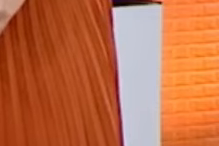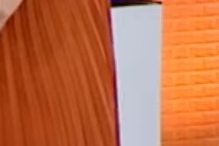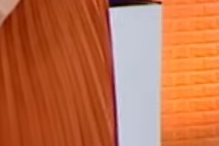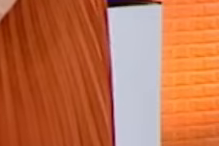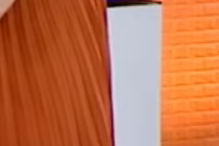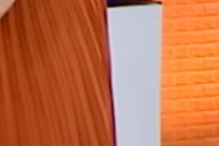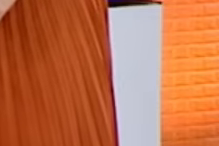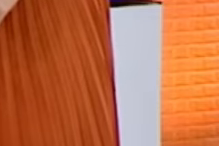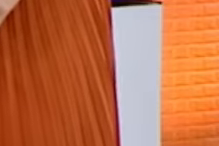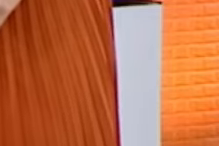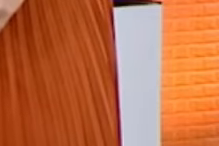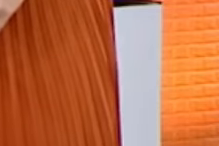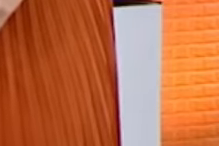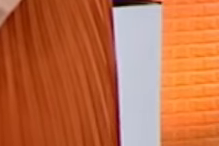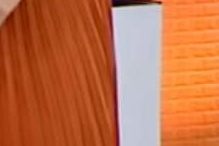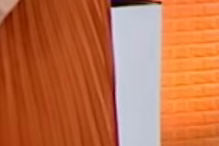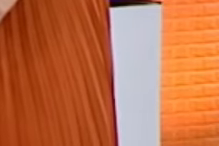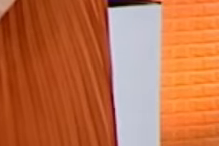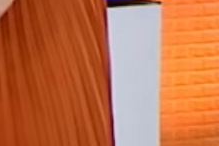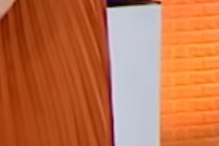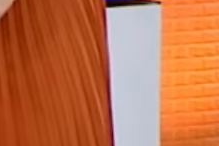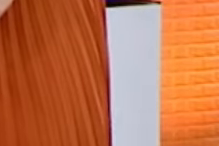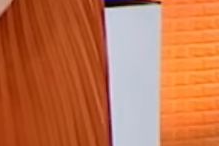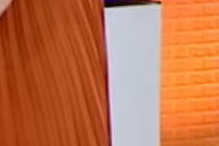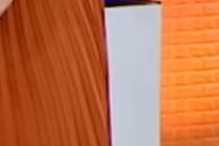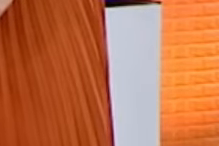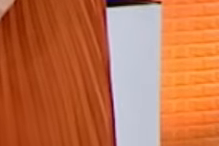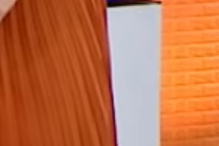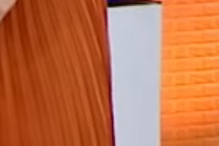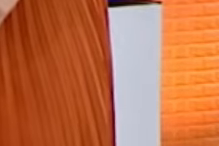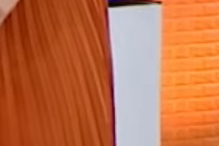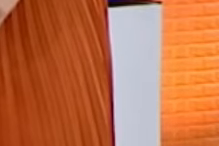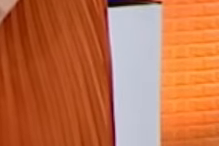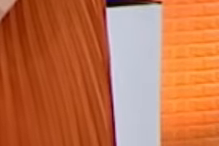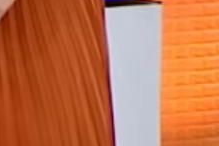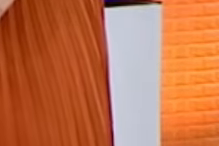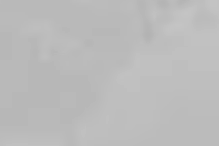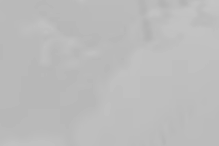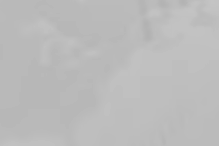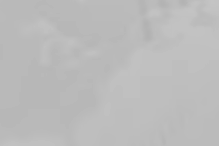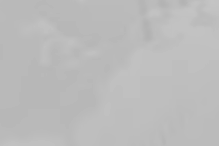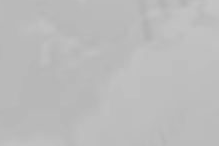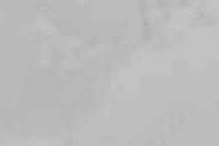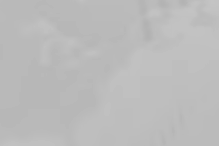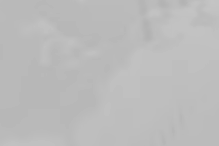niyo po kami sa GMA Pinoy TV at sa www.gmanews.tv.